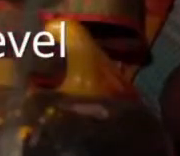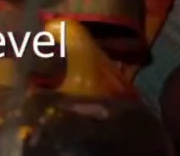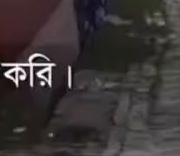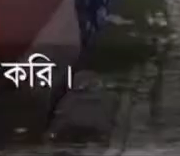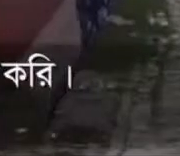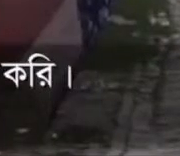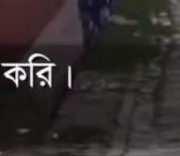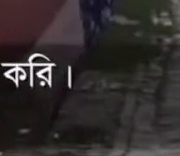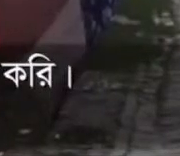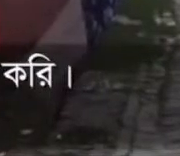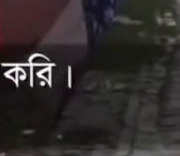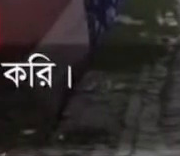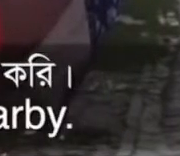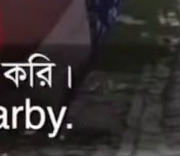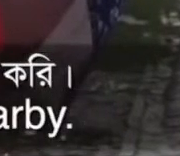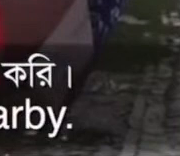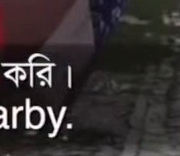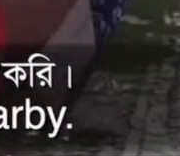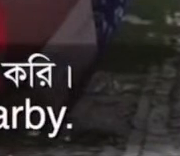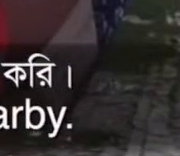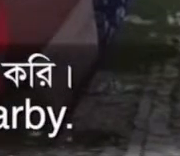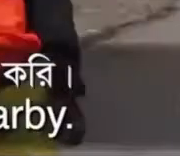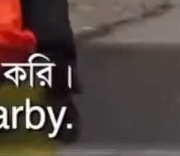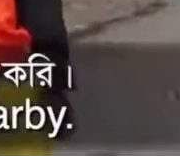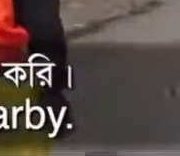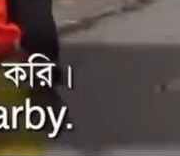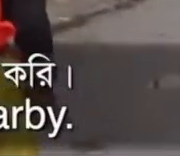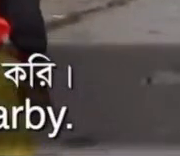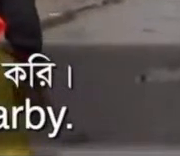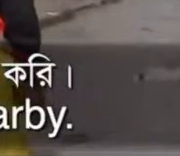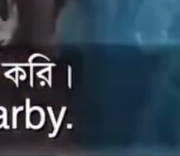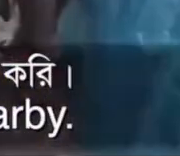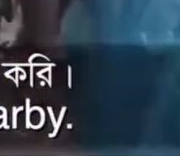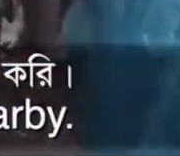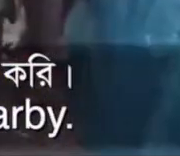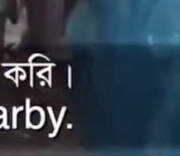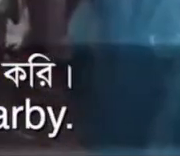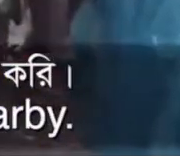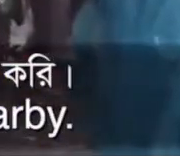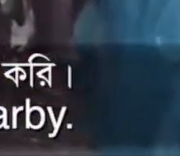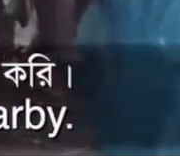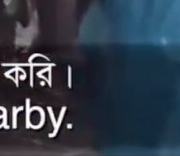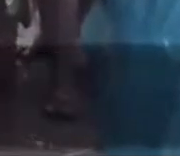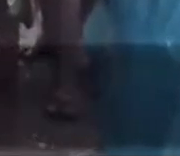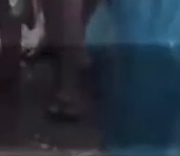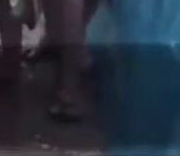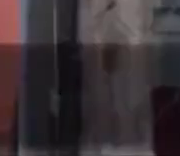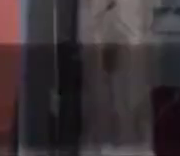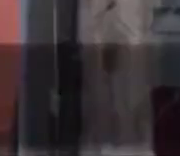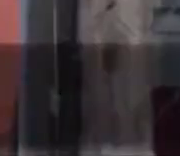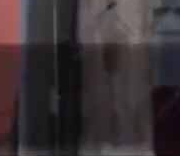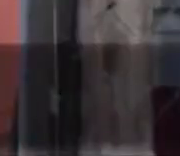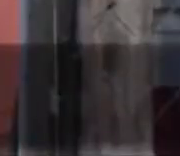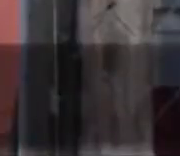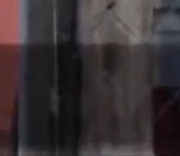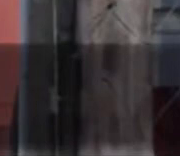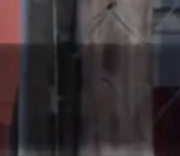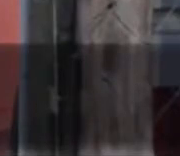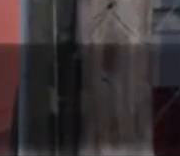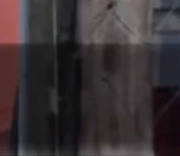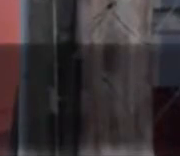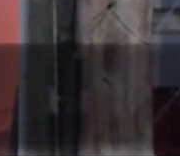যখন সিগনাল ওঠে তখন আমি রাস্তাঘাট, বাজার সংলগ্ন এলাকায় মাইকিং করি। যে সমস্ত বৃদ্ধা আছে